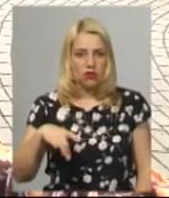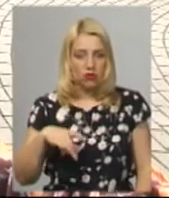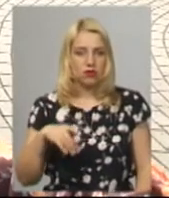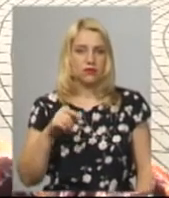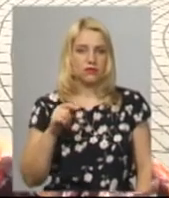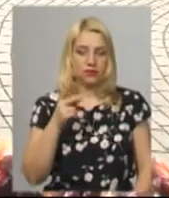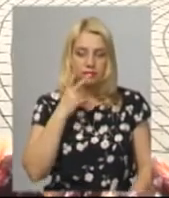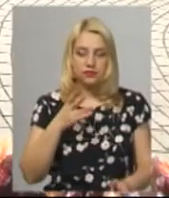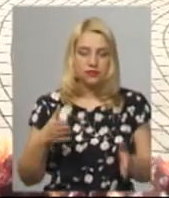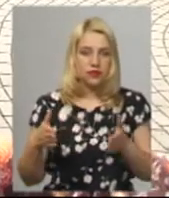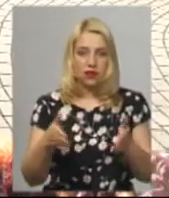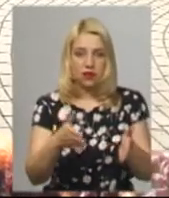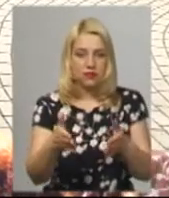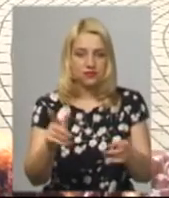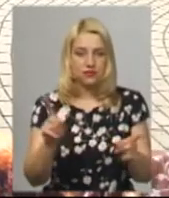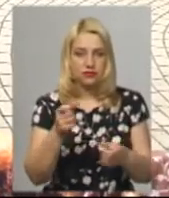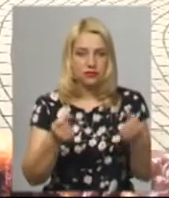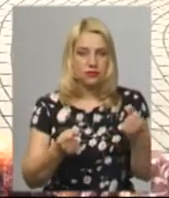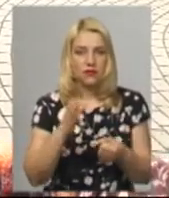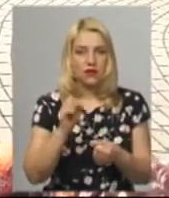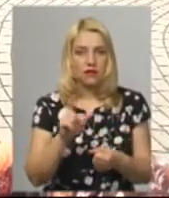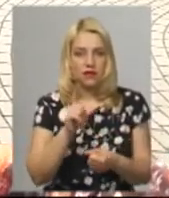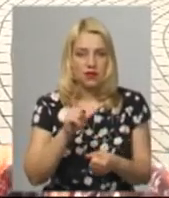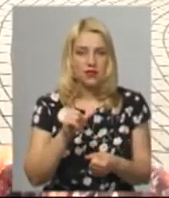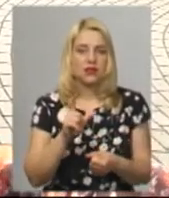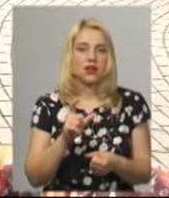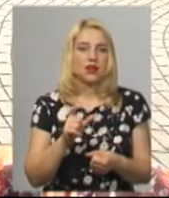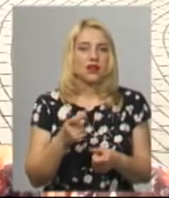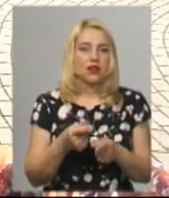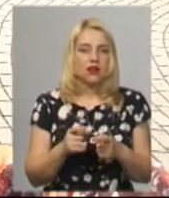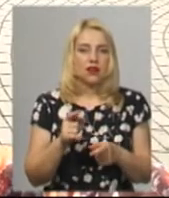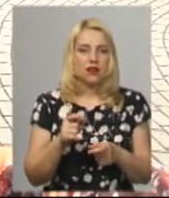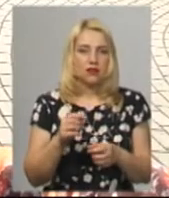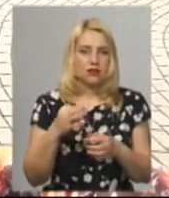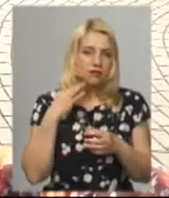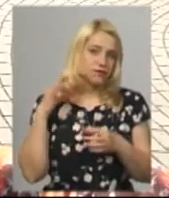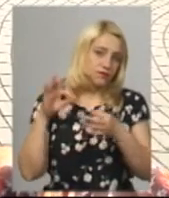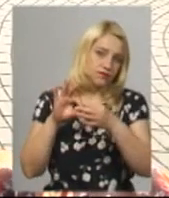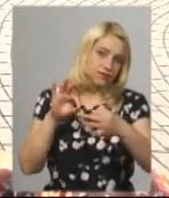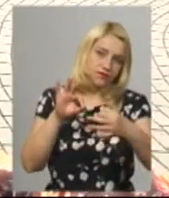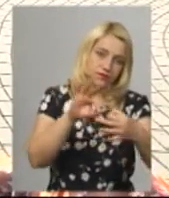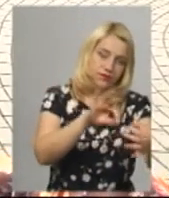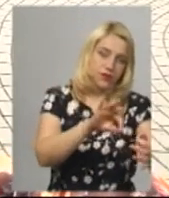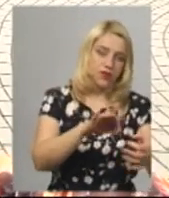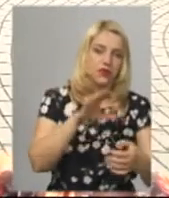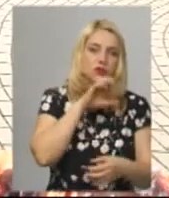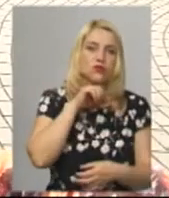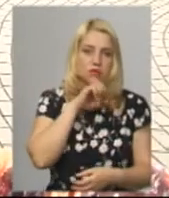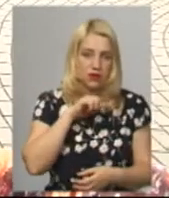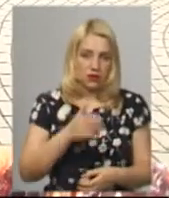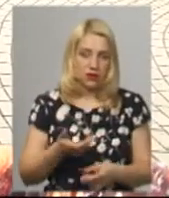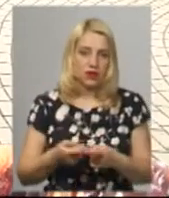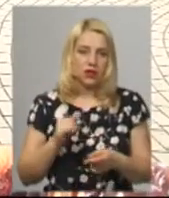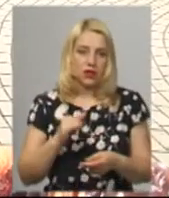як водій автомобіля ВАЗ-2109 тягне на ланцюгу за транспортним засобом собаку. За